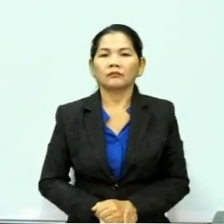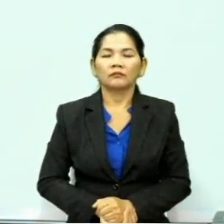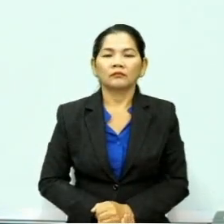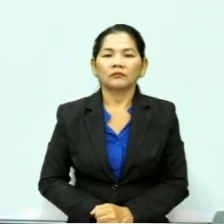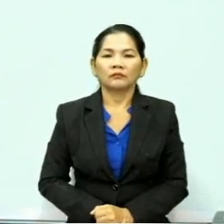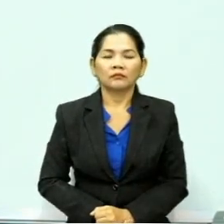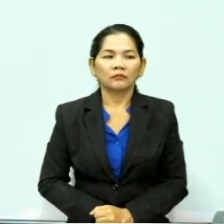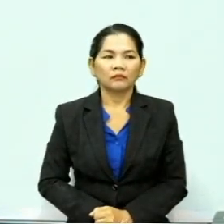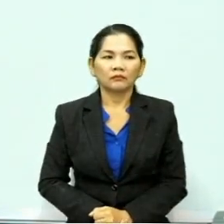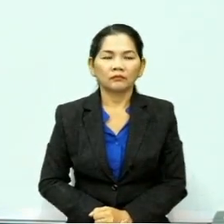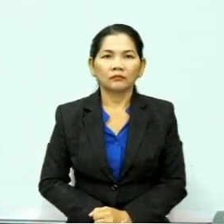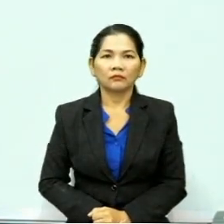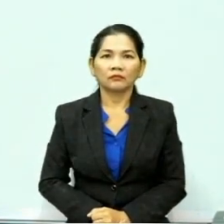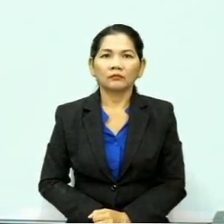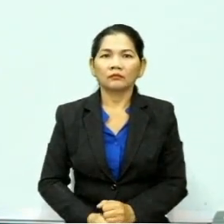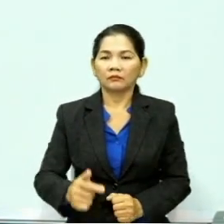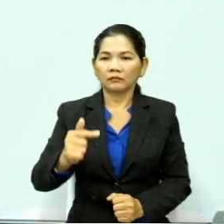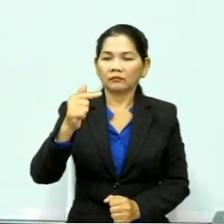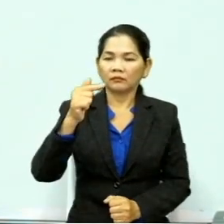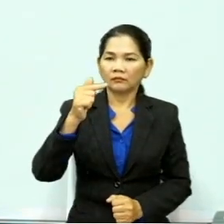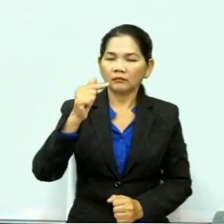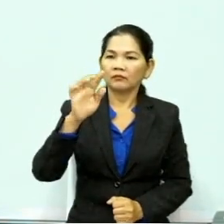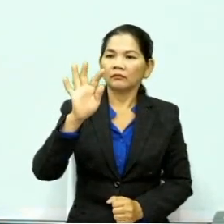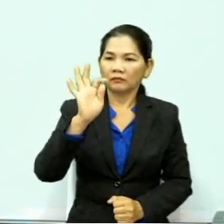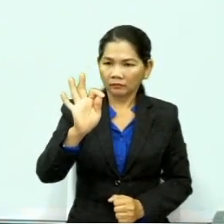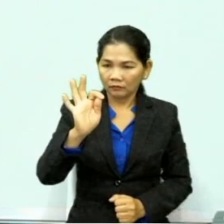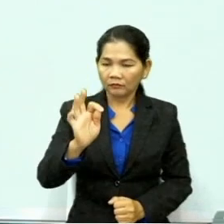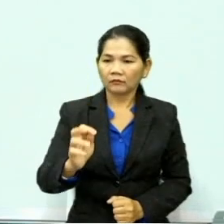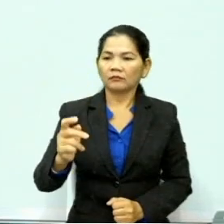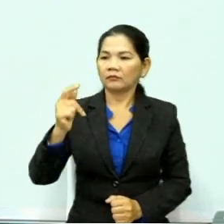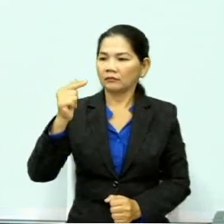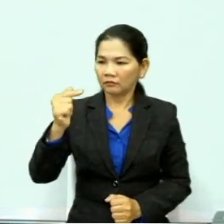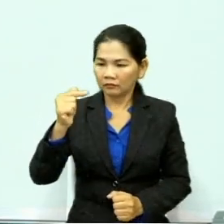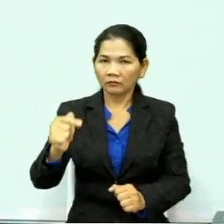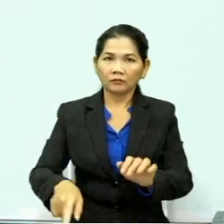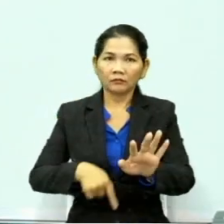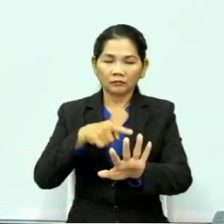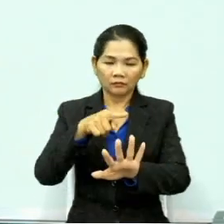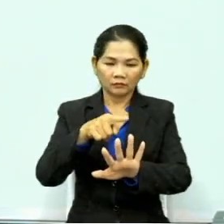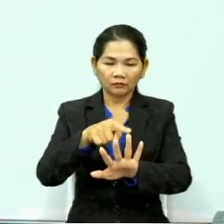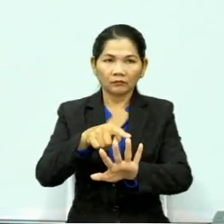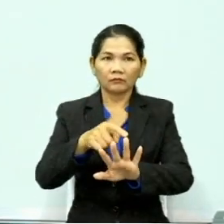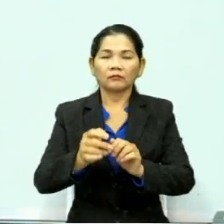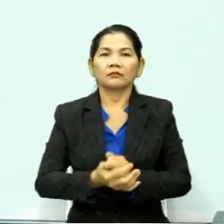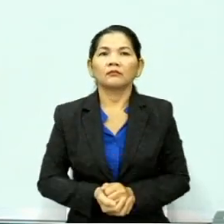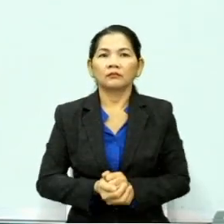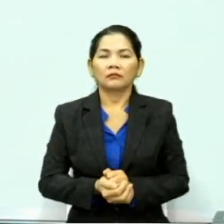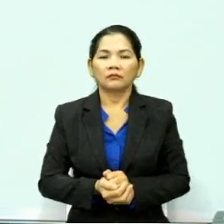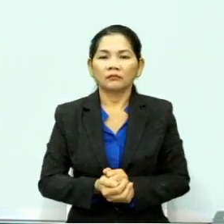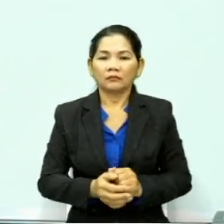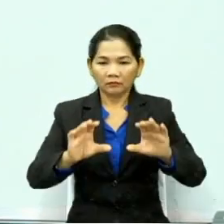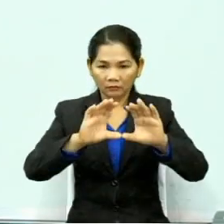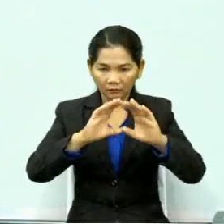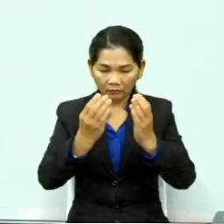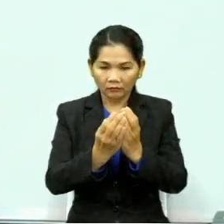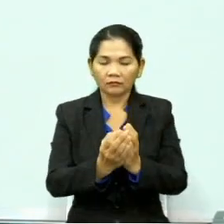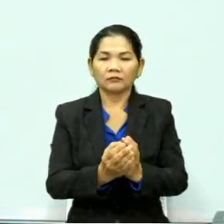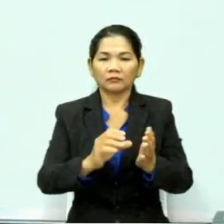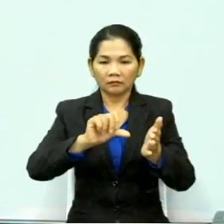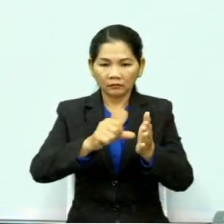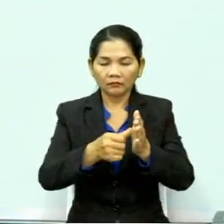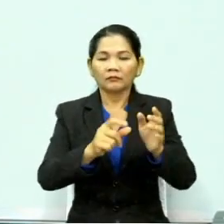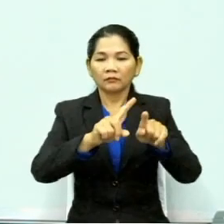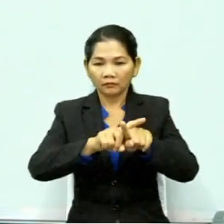ban thá vô nâng ngớ bám bằng tọ chà tay con mớ na con á chà thân áp bị phục học nế hay nơi được bảo